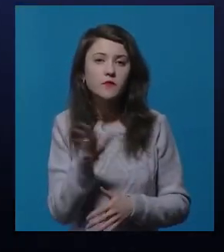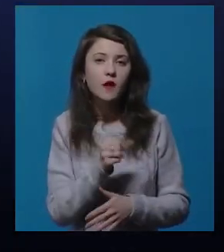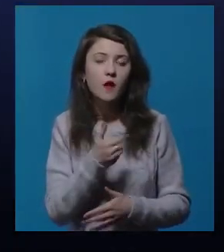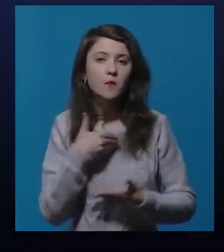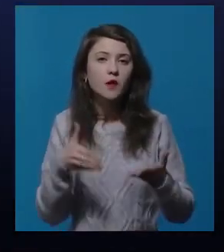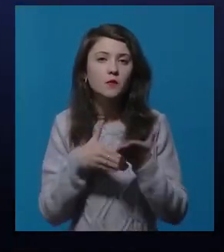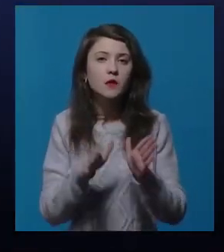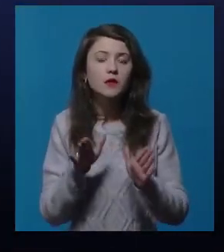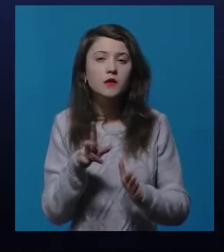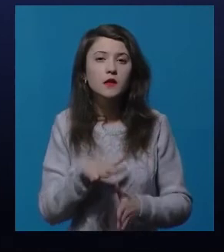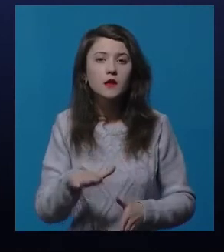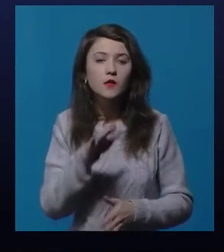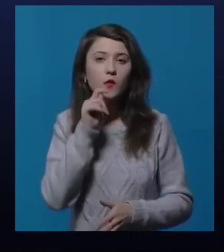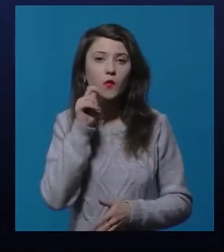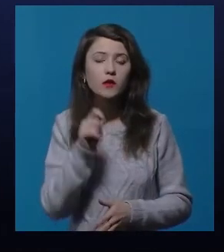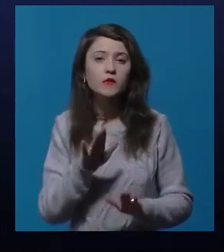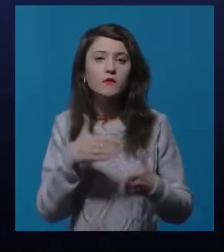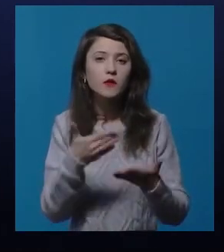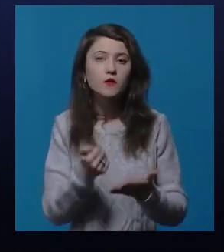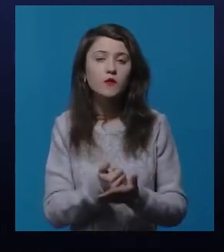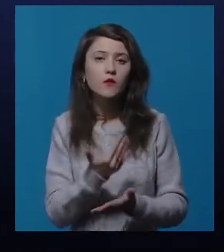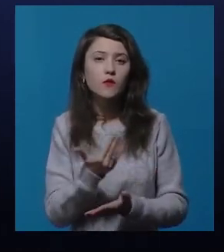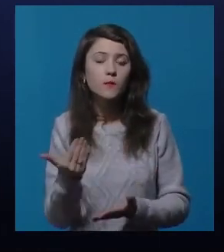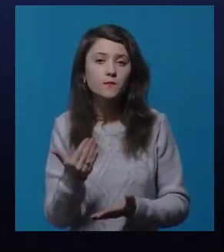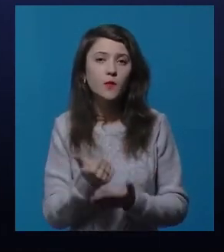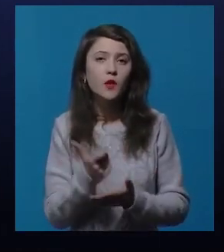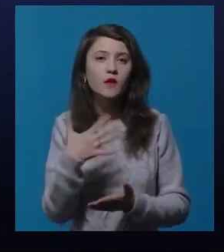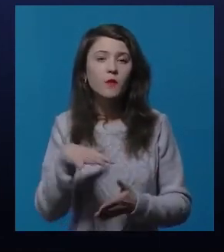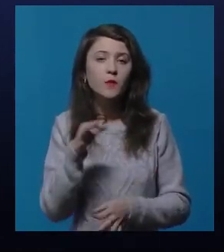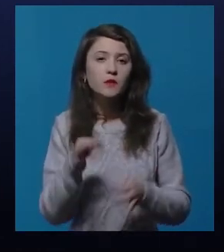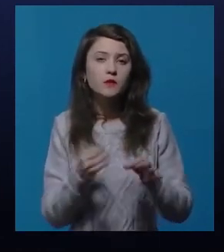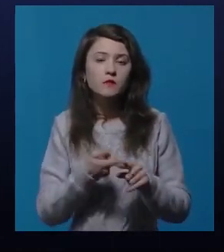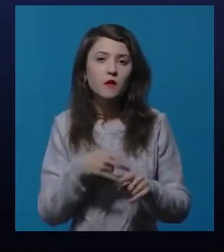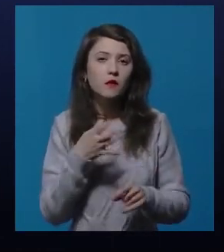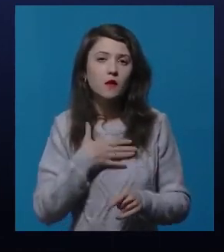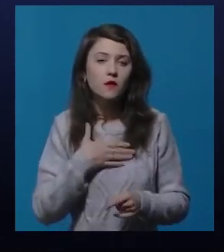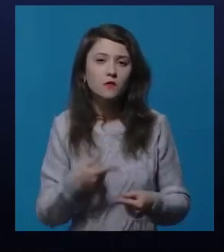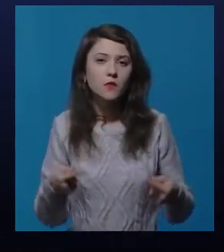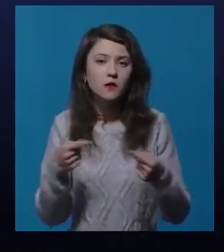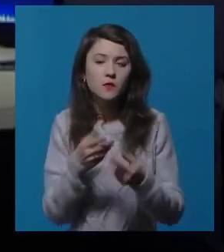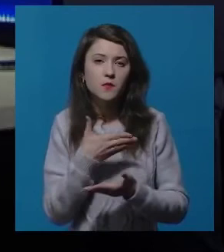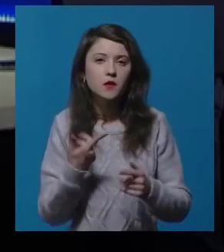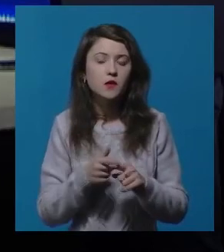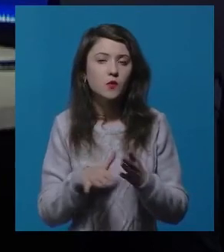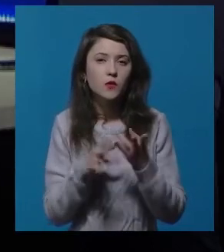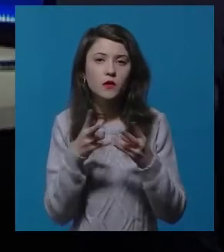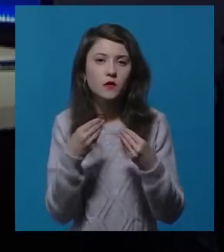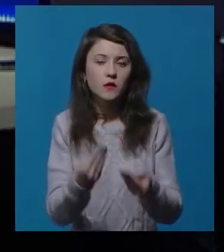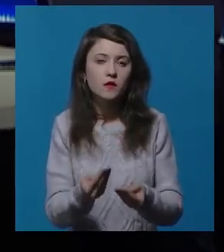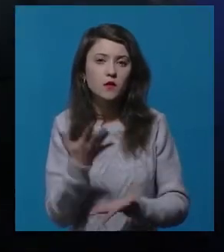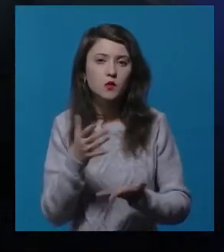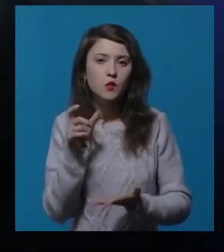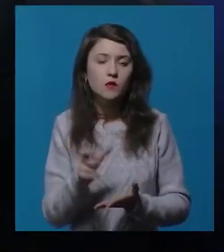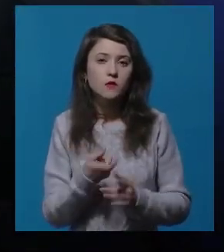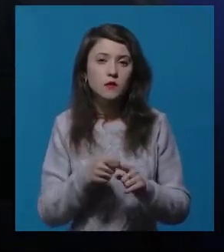на території України. Звернення до Європейського суду з прав людини – це не наша компетенція, ми цієї допомоги не надаємо. Тобто, якщо людина з цим